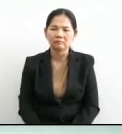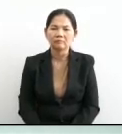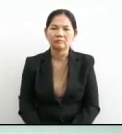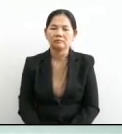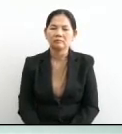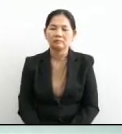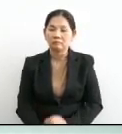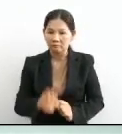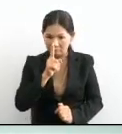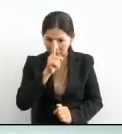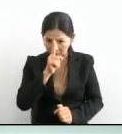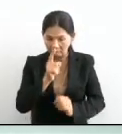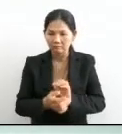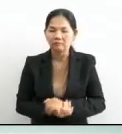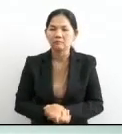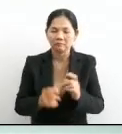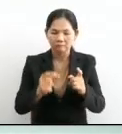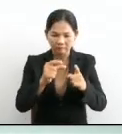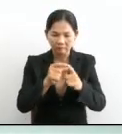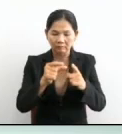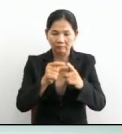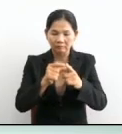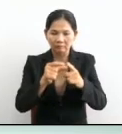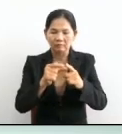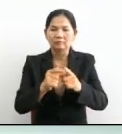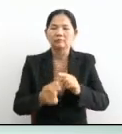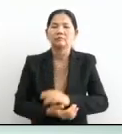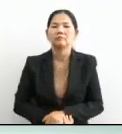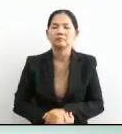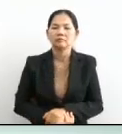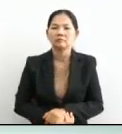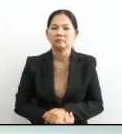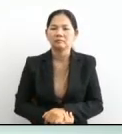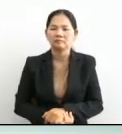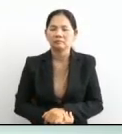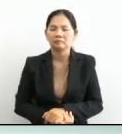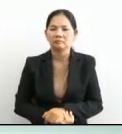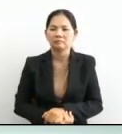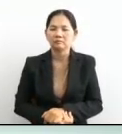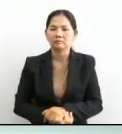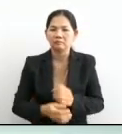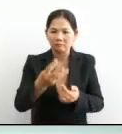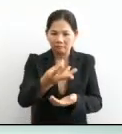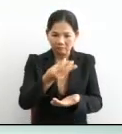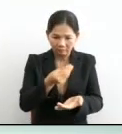à, mùi tiết cứ bị cái cốm chà chóm nồn